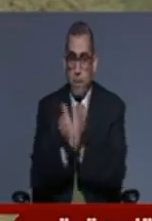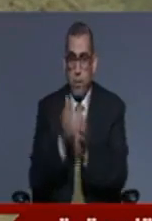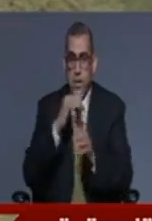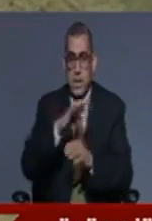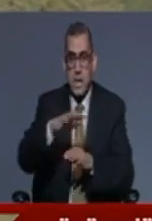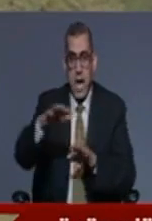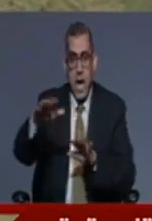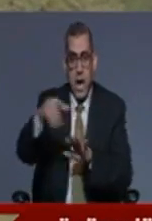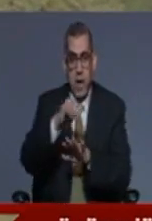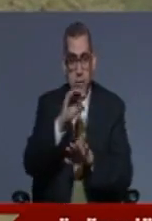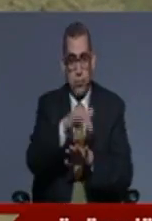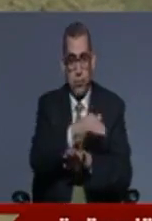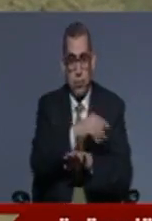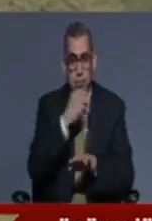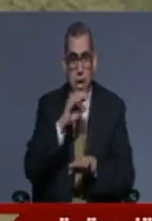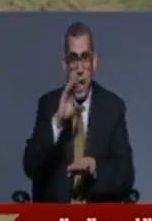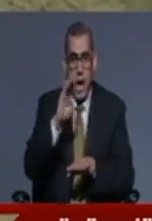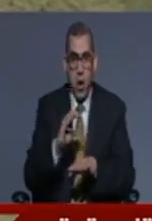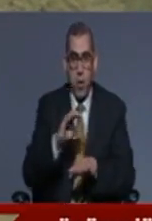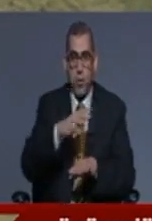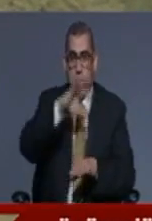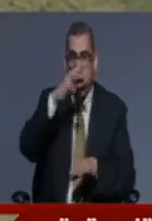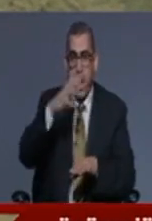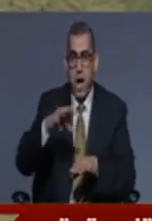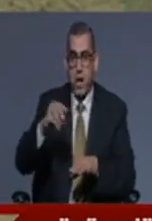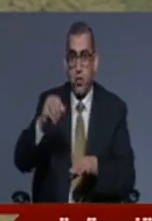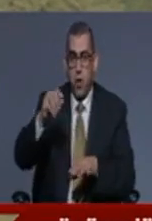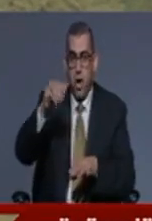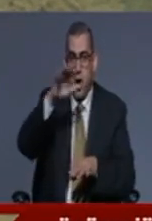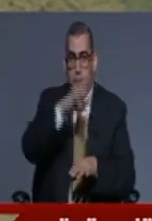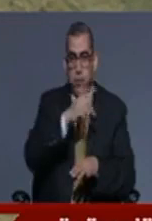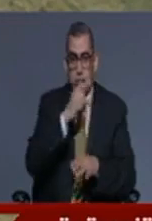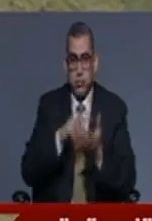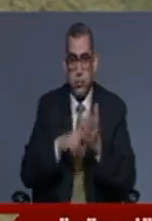ودول جنوب الصحراء تحت قيادة معالي السيد